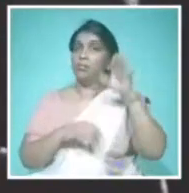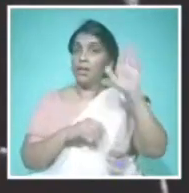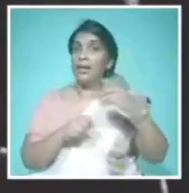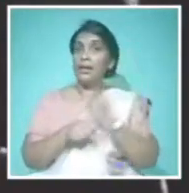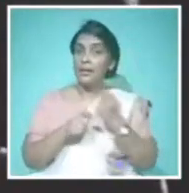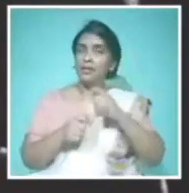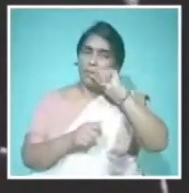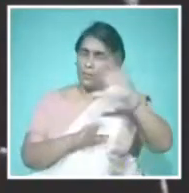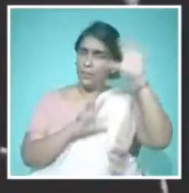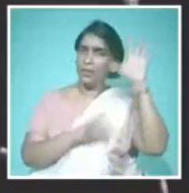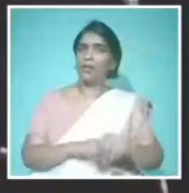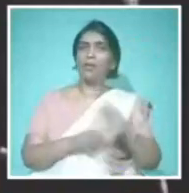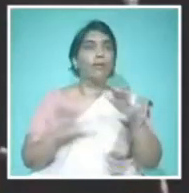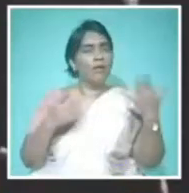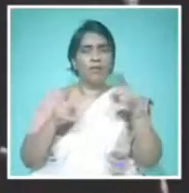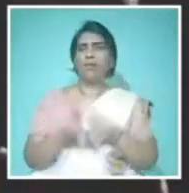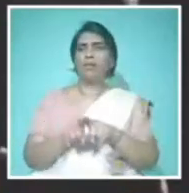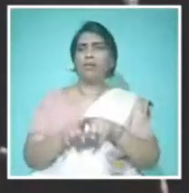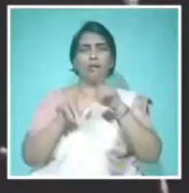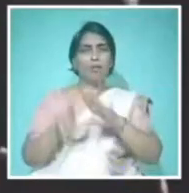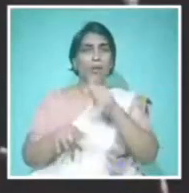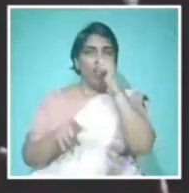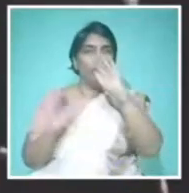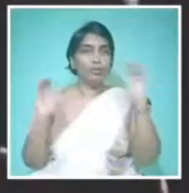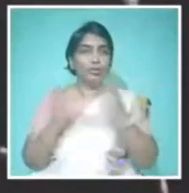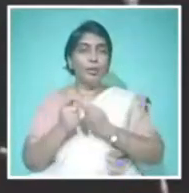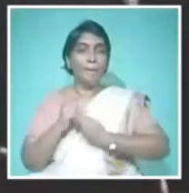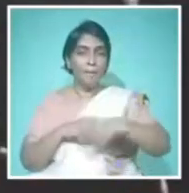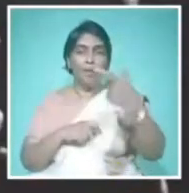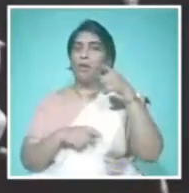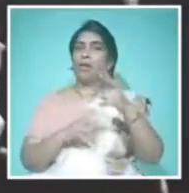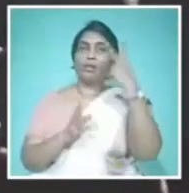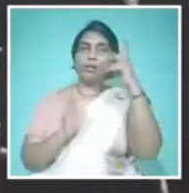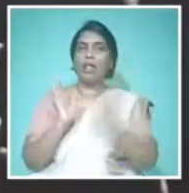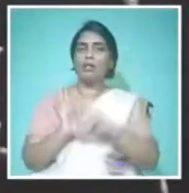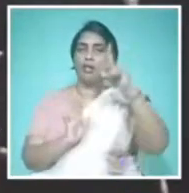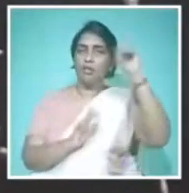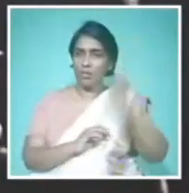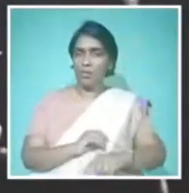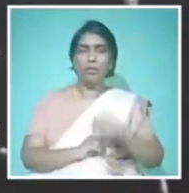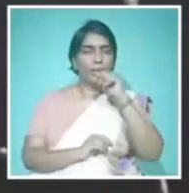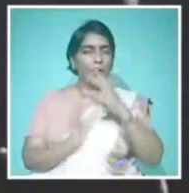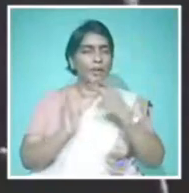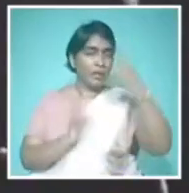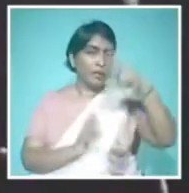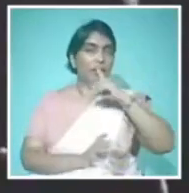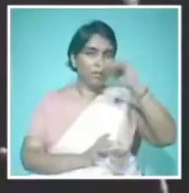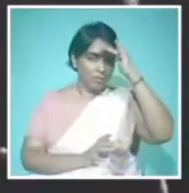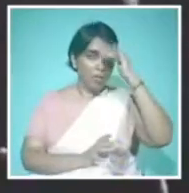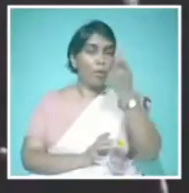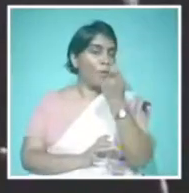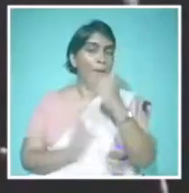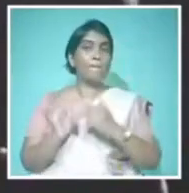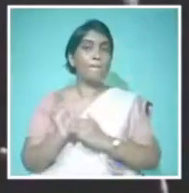gas, aniwara meno, eh menowi, mespot buying krame mati kotre kiot, oide laksa suda heng, niwajah katana agitumani,